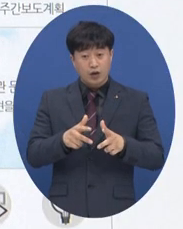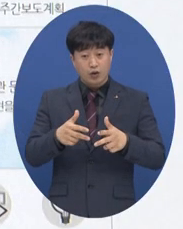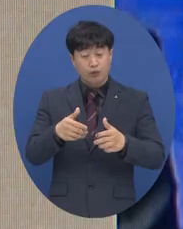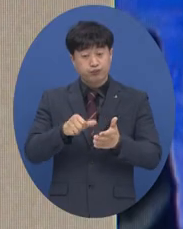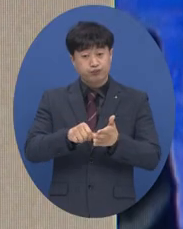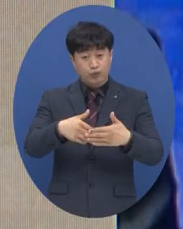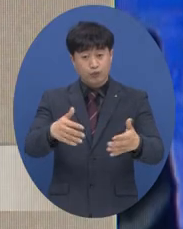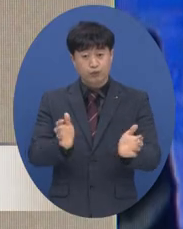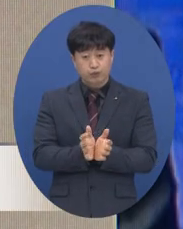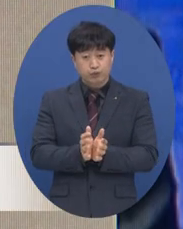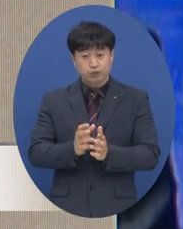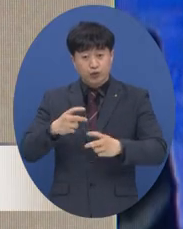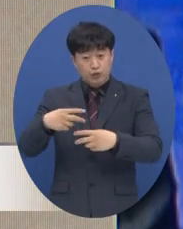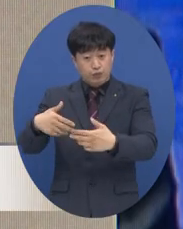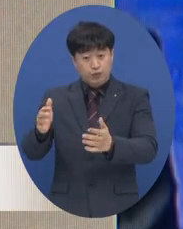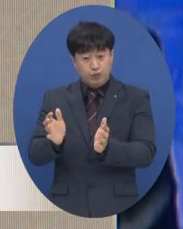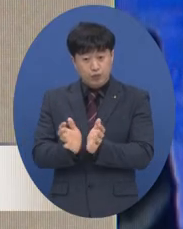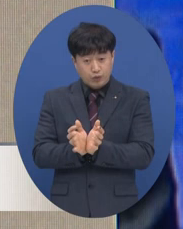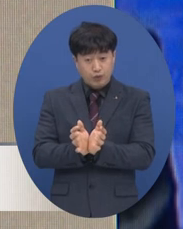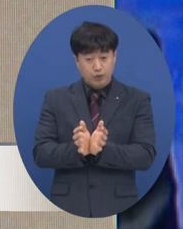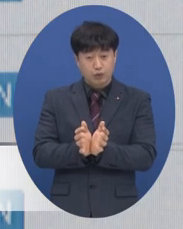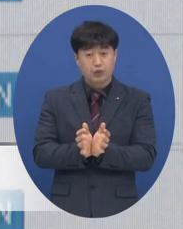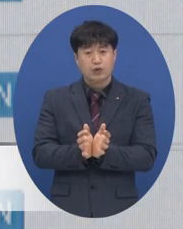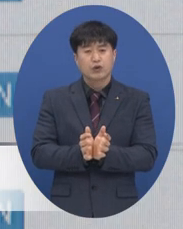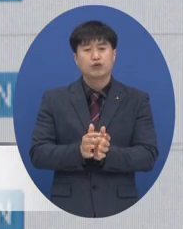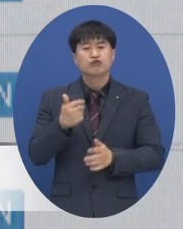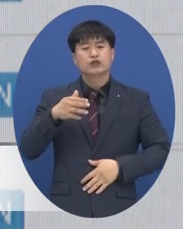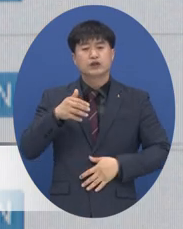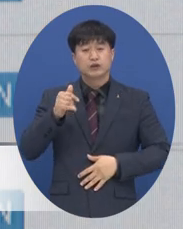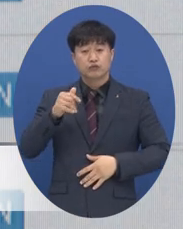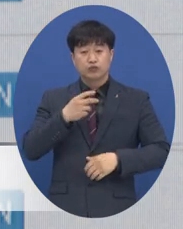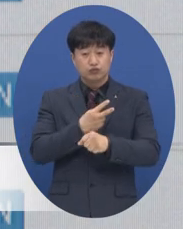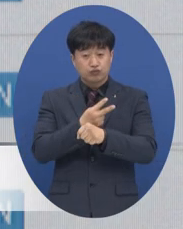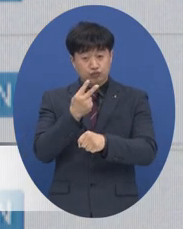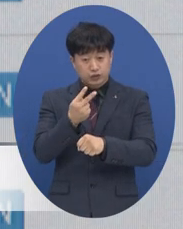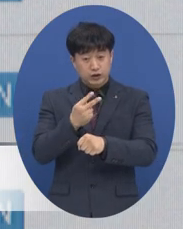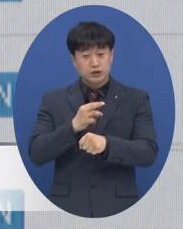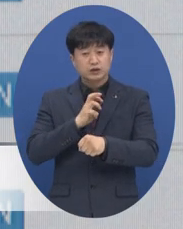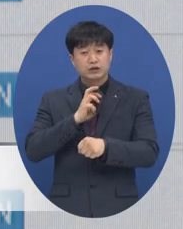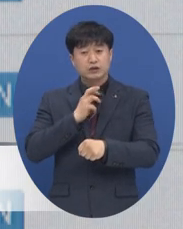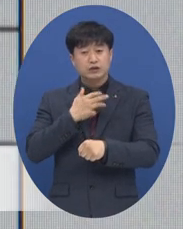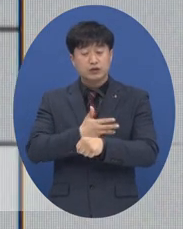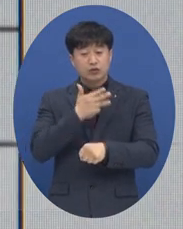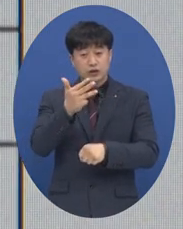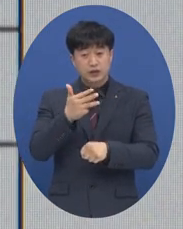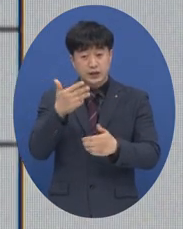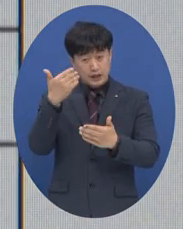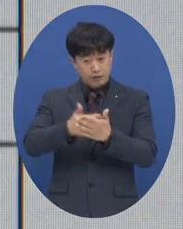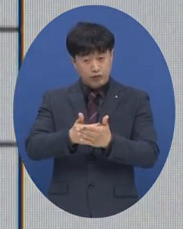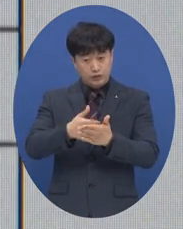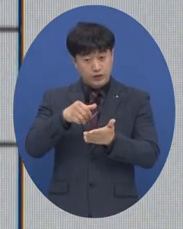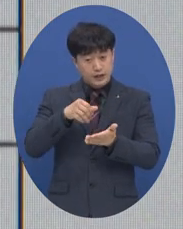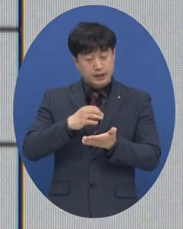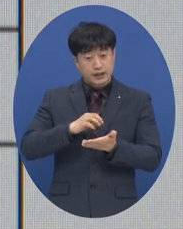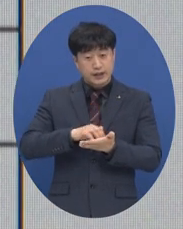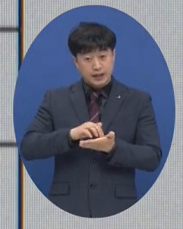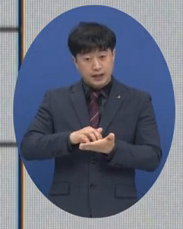산업통상자원부와 환경부, 국토교통부 누리집을 통해 오후 2시와 8시 하루 두 차례 재고 현황을 알수